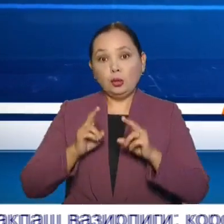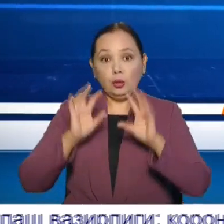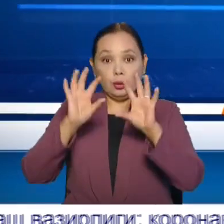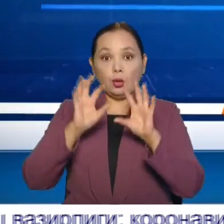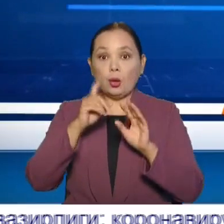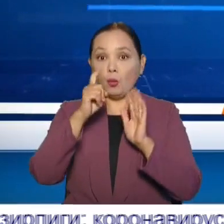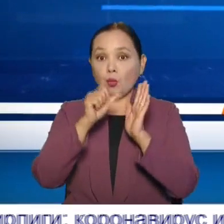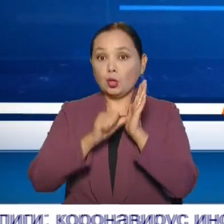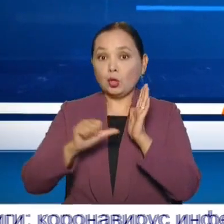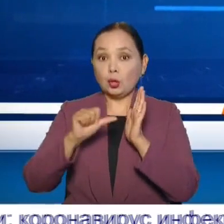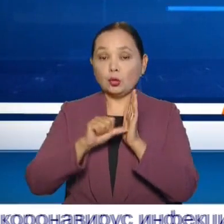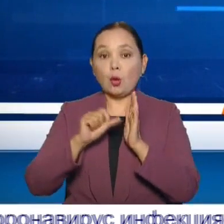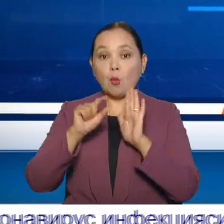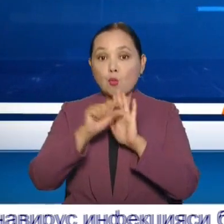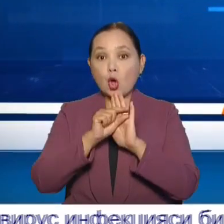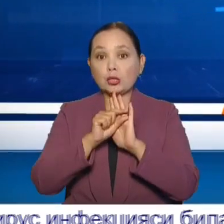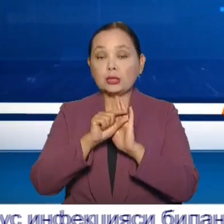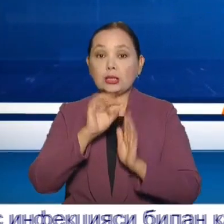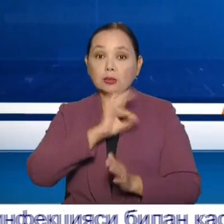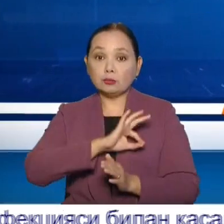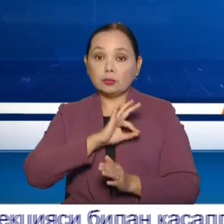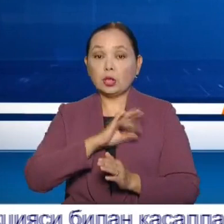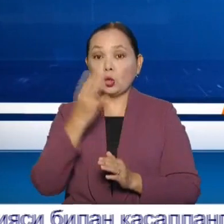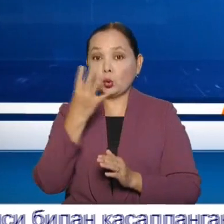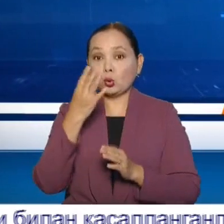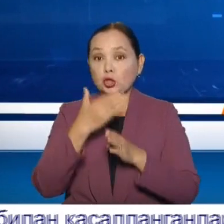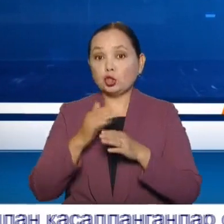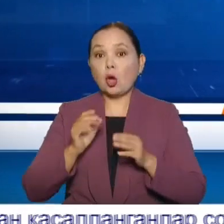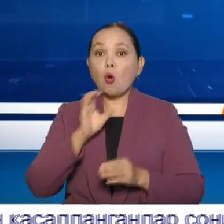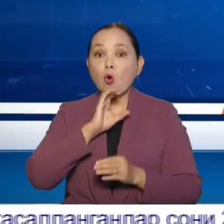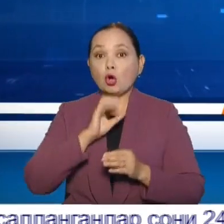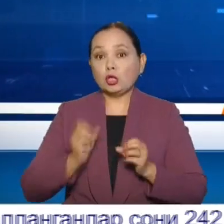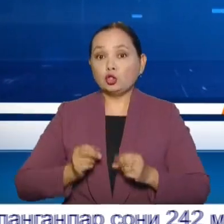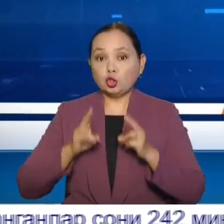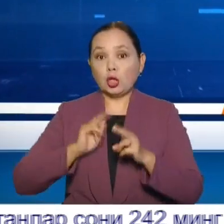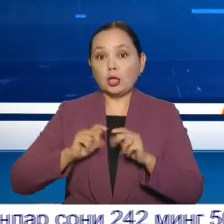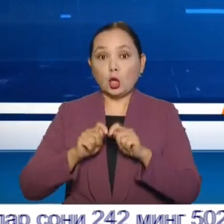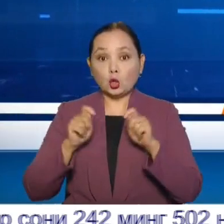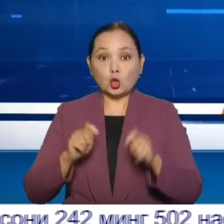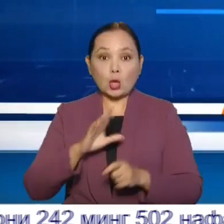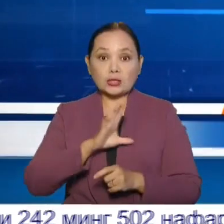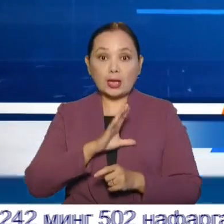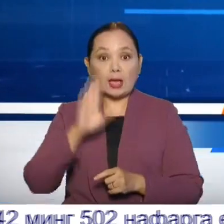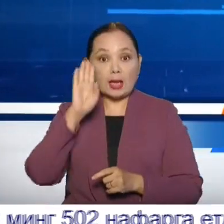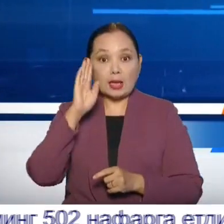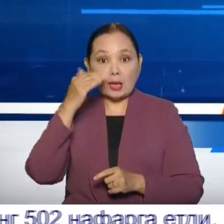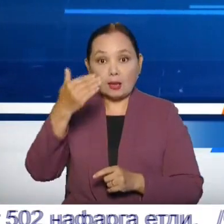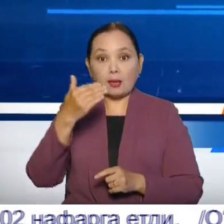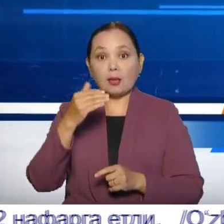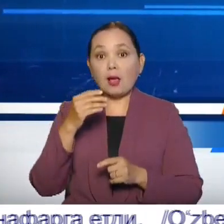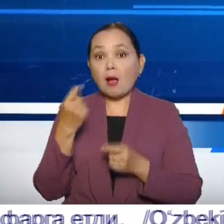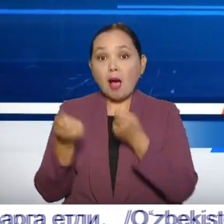kodeksining 169 moddasi 4-chi qismi, ya'ni o'g'irlik bilan jinoyat ishi qo'zg'atilgan. Yigitlarning